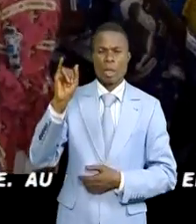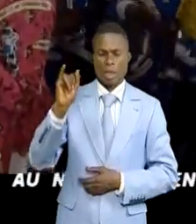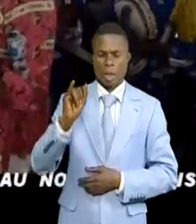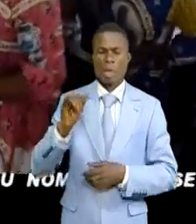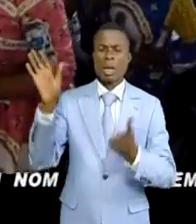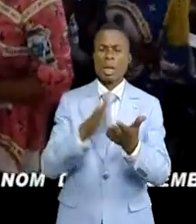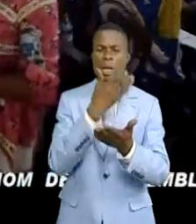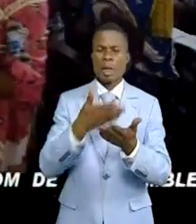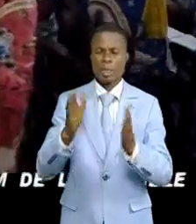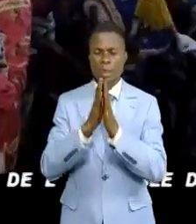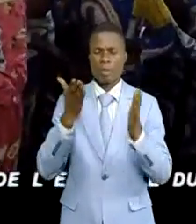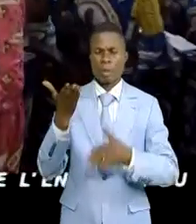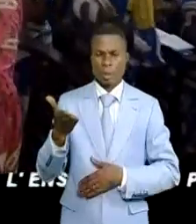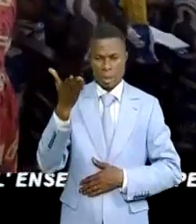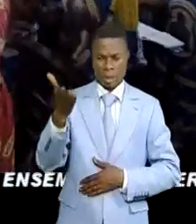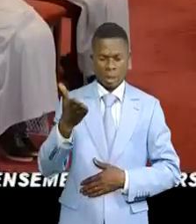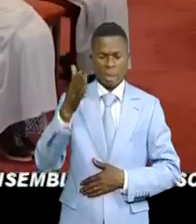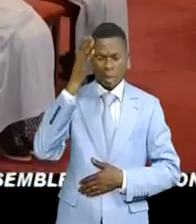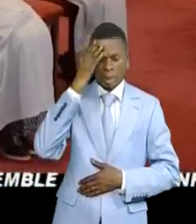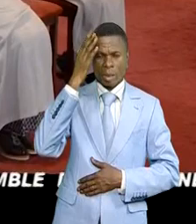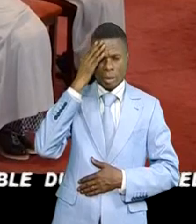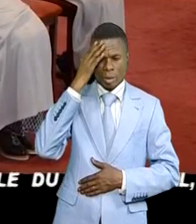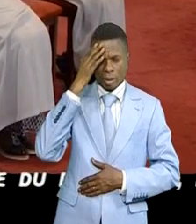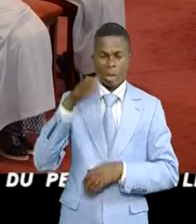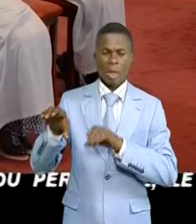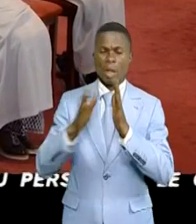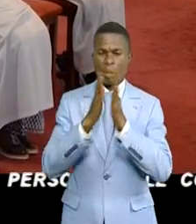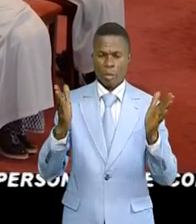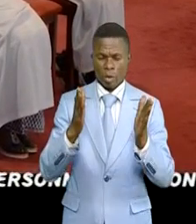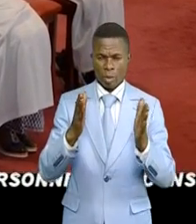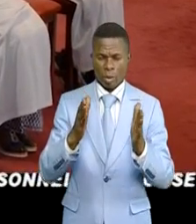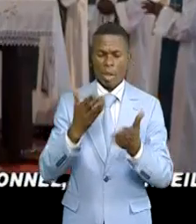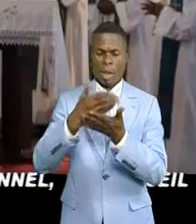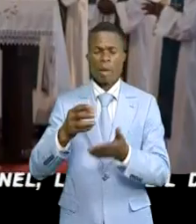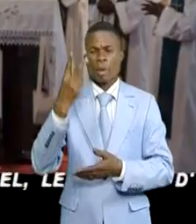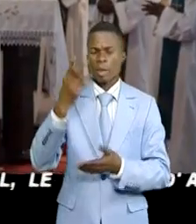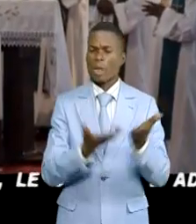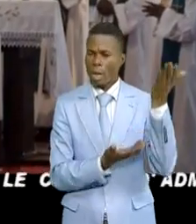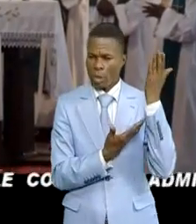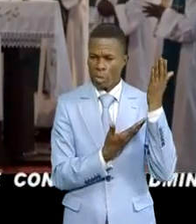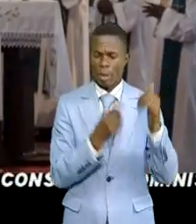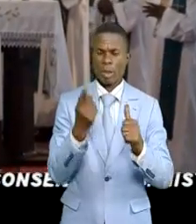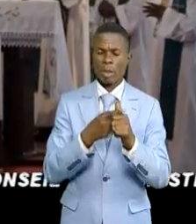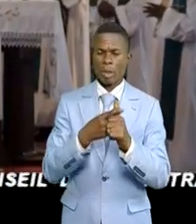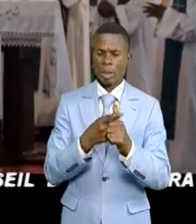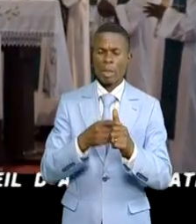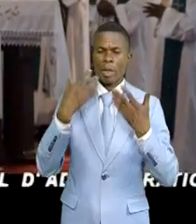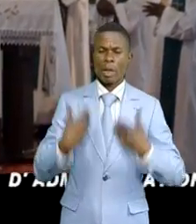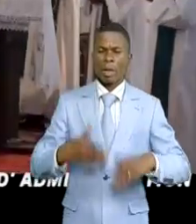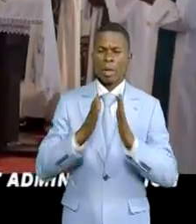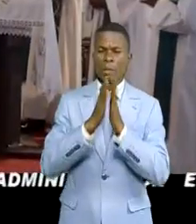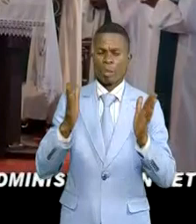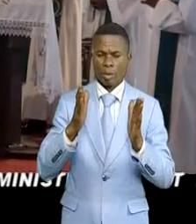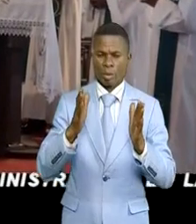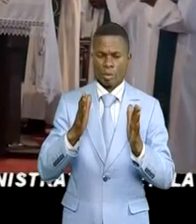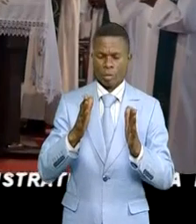animé la cérémonie. Ici est de noter que cette cérémonie a eu deux temps forts, à savoir la célébration eucharistique